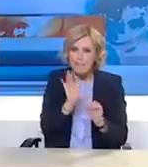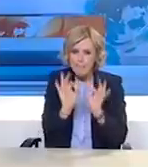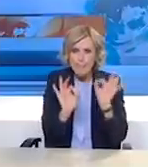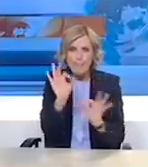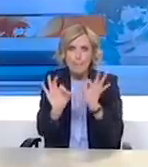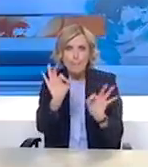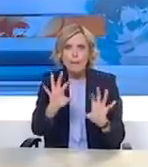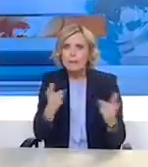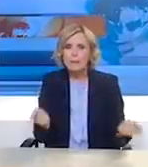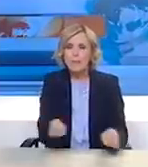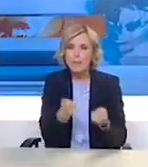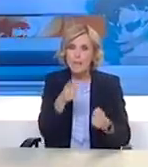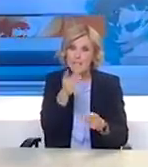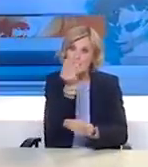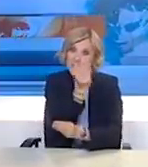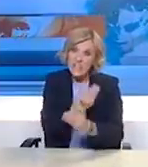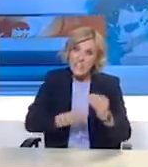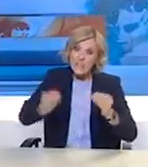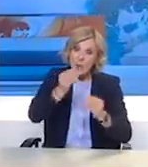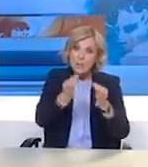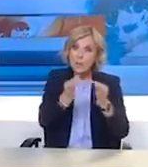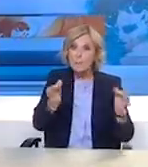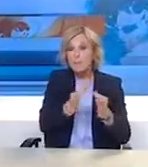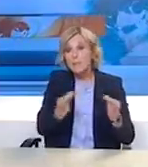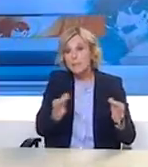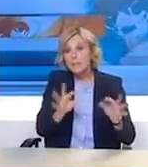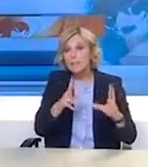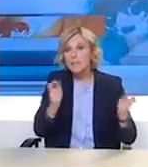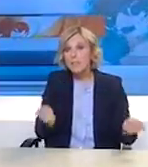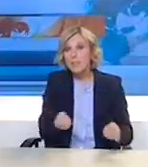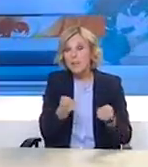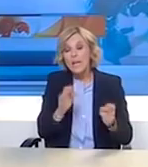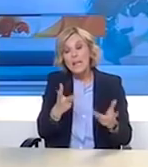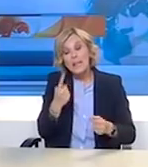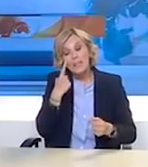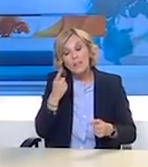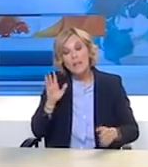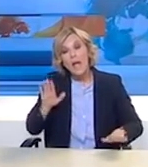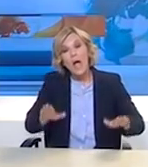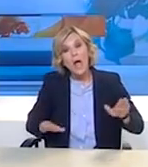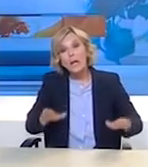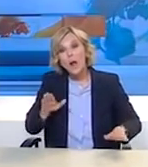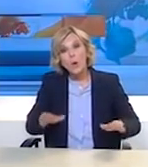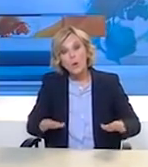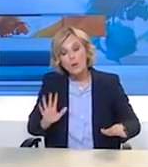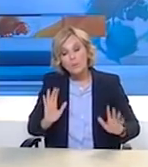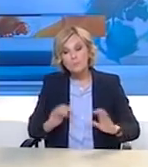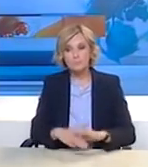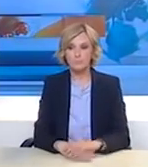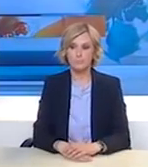αυστηρότερα μέτρα για να προλάβετε τα χειρότερα ή θα ενεργήσετε αργότερα ανάλογα με την πορεία της καμπύλης? Η